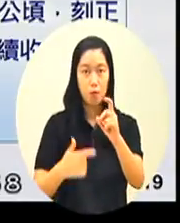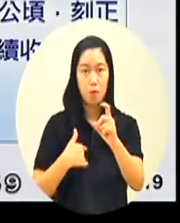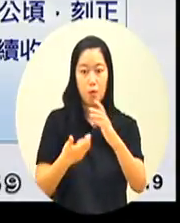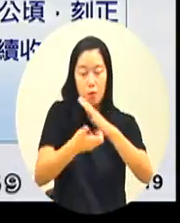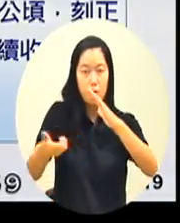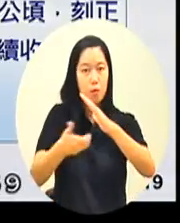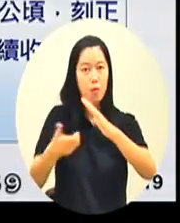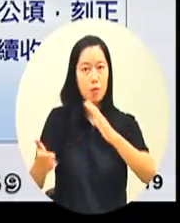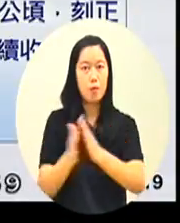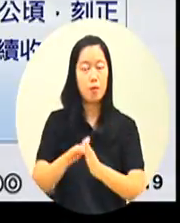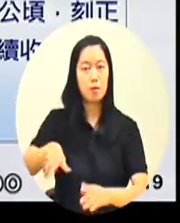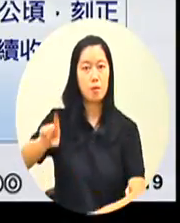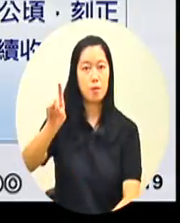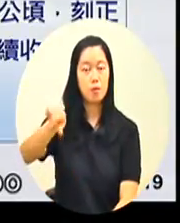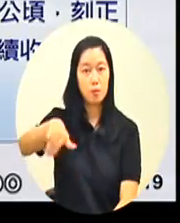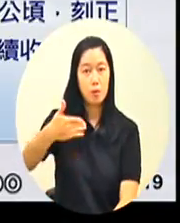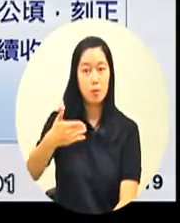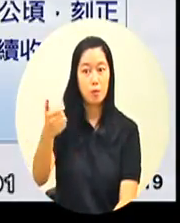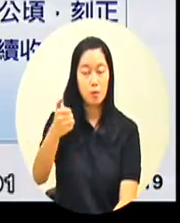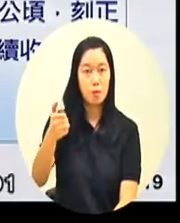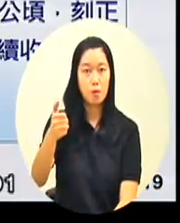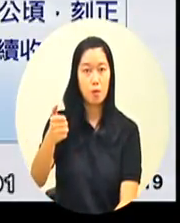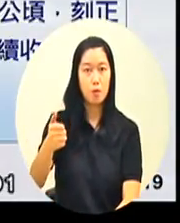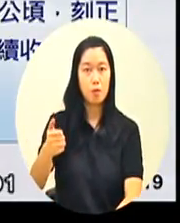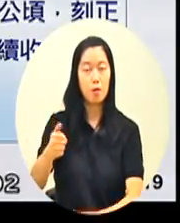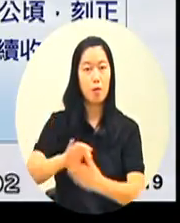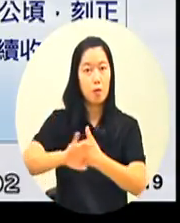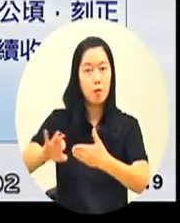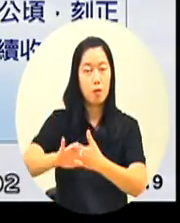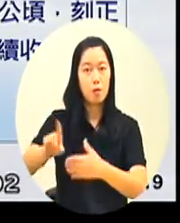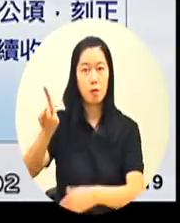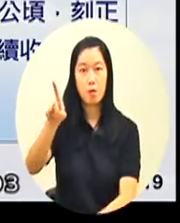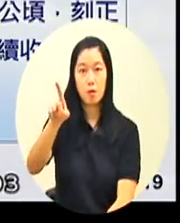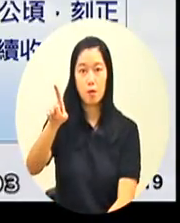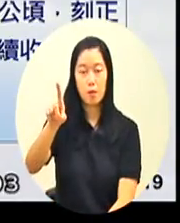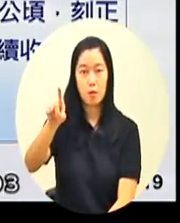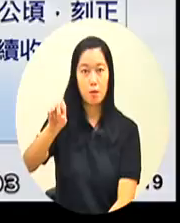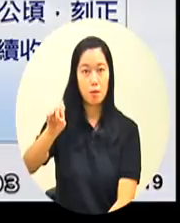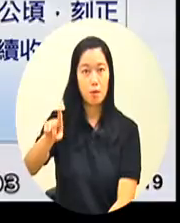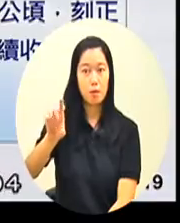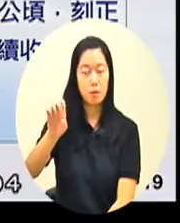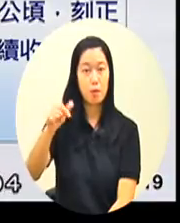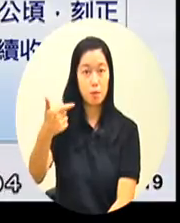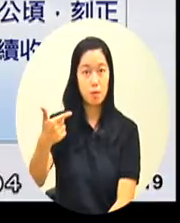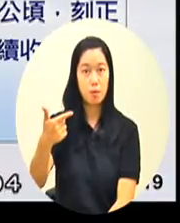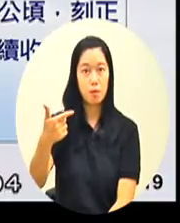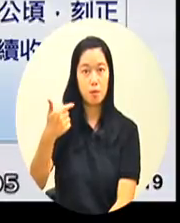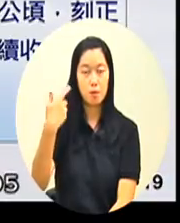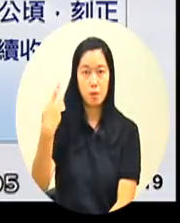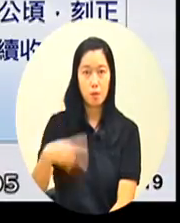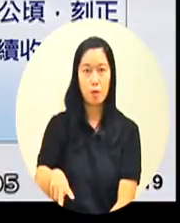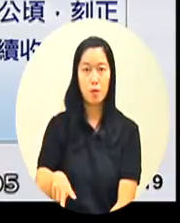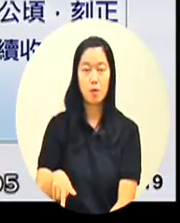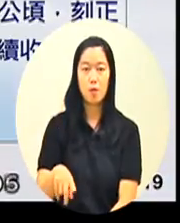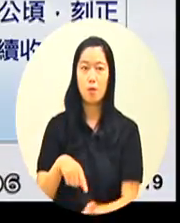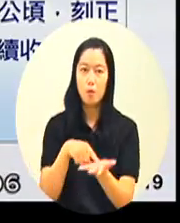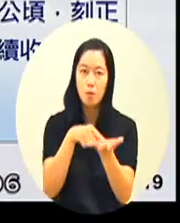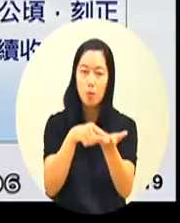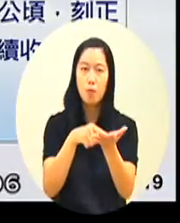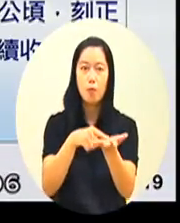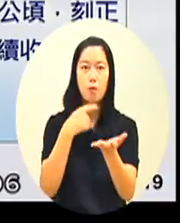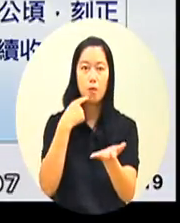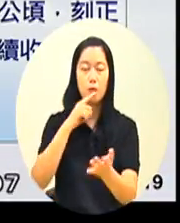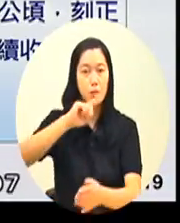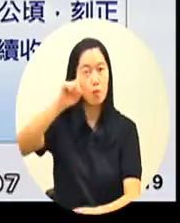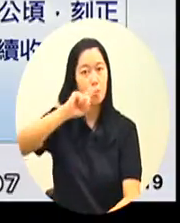了150户，另外140户啊，146户，我们还是在寻诉讼的程序在收回当